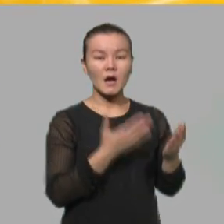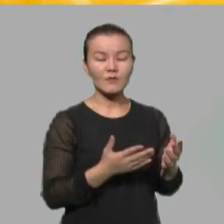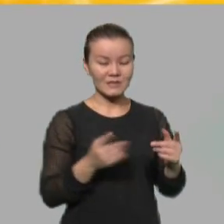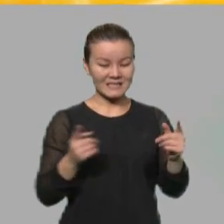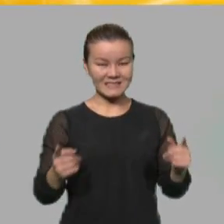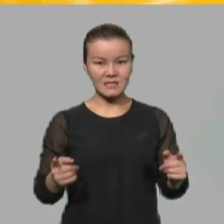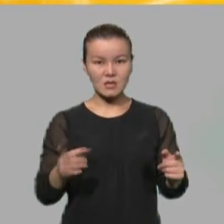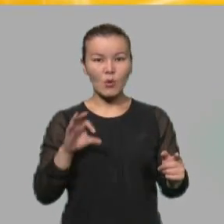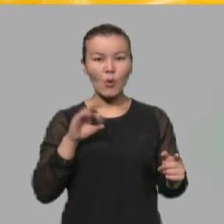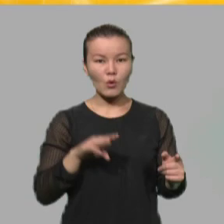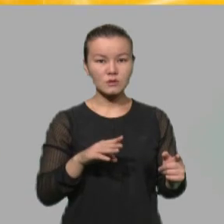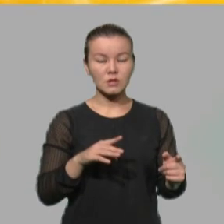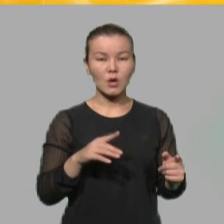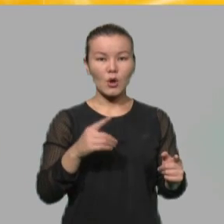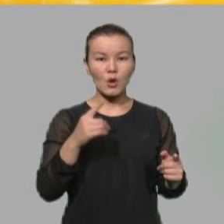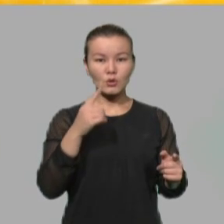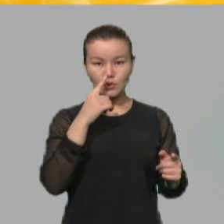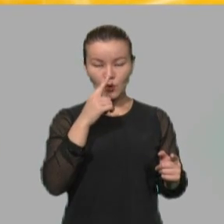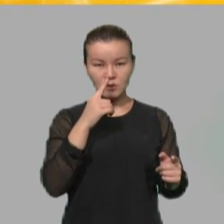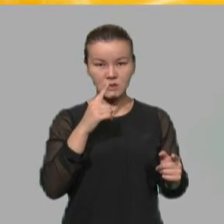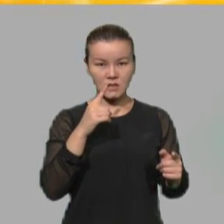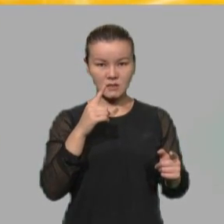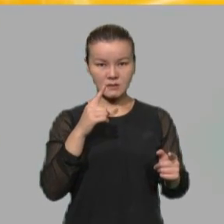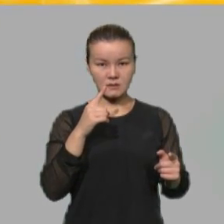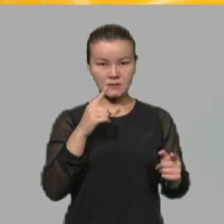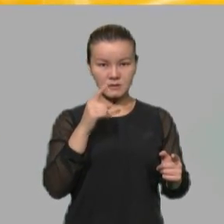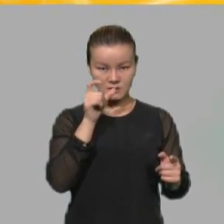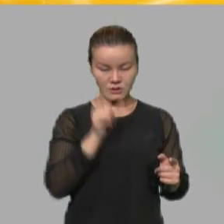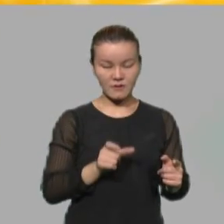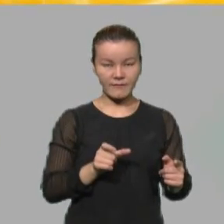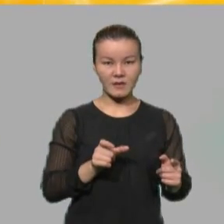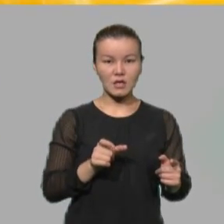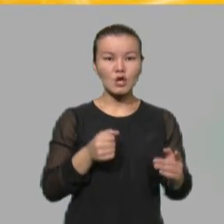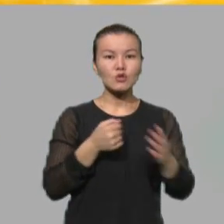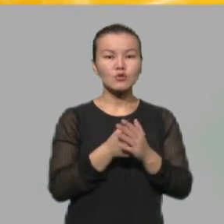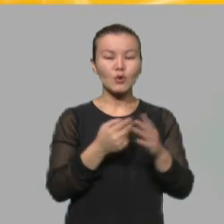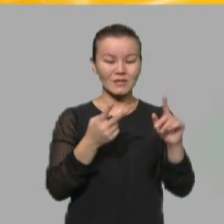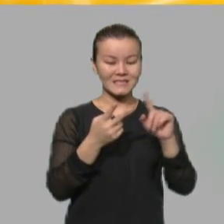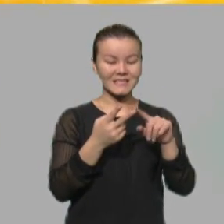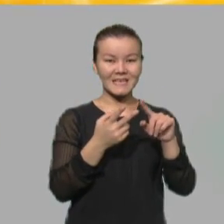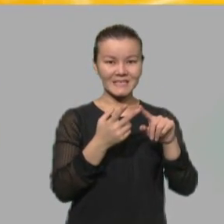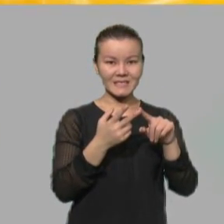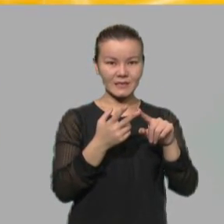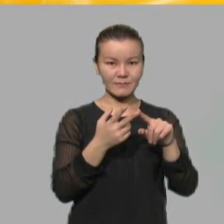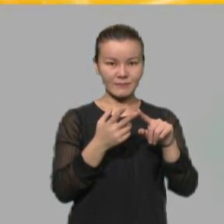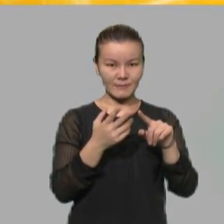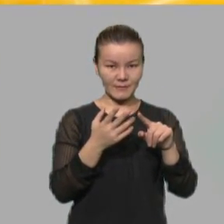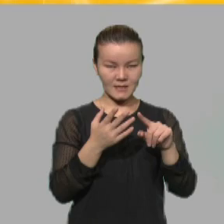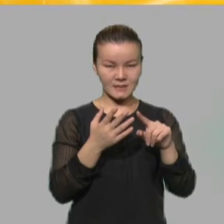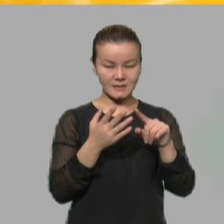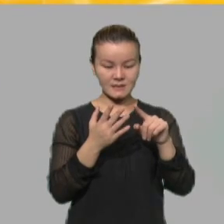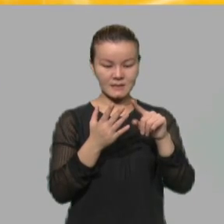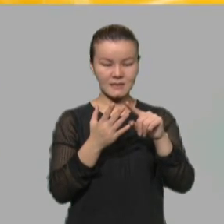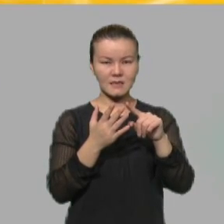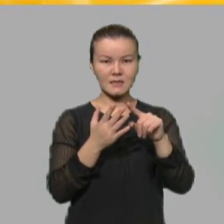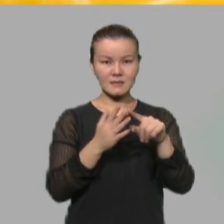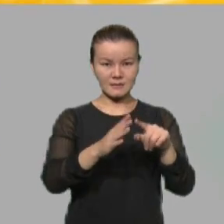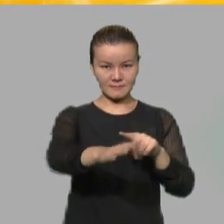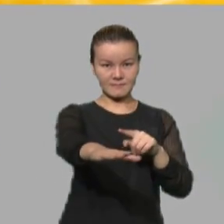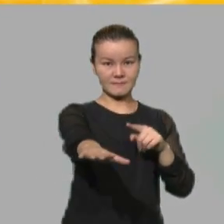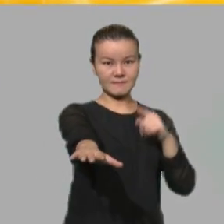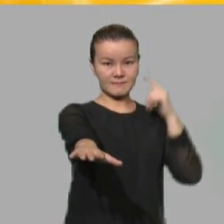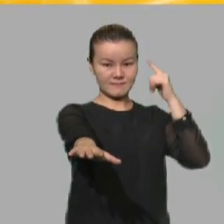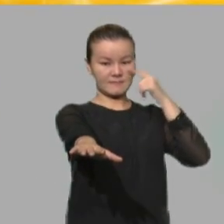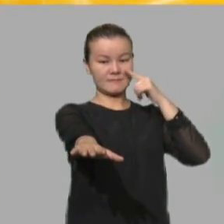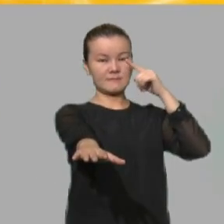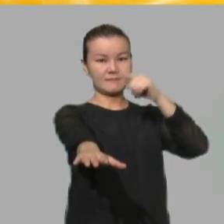А вот расстояние от носа человека до среднего пальца вытянутой руки